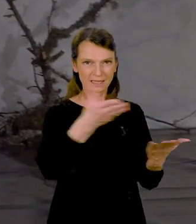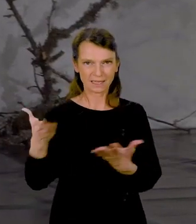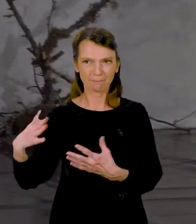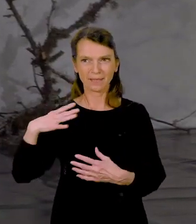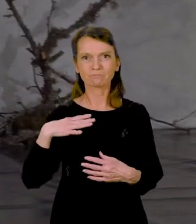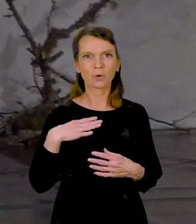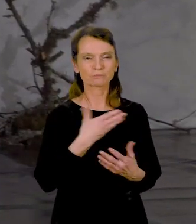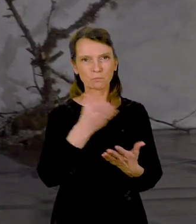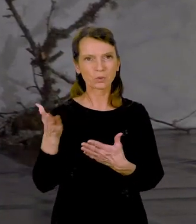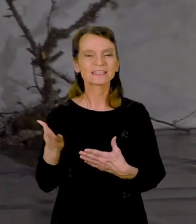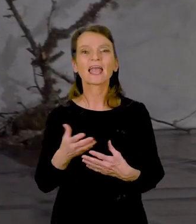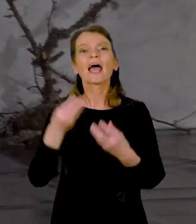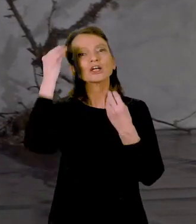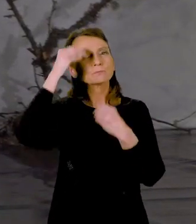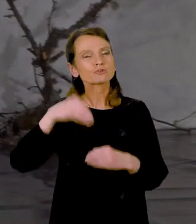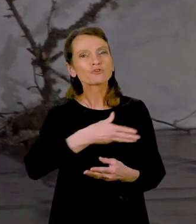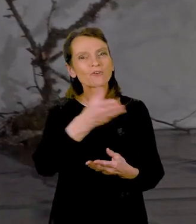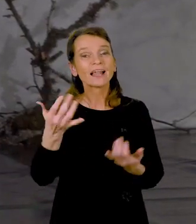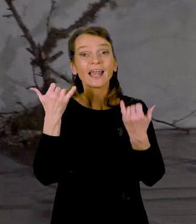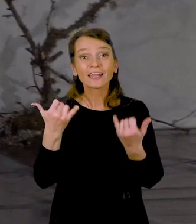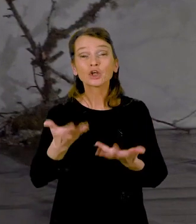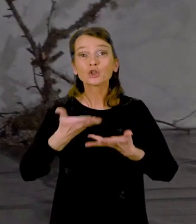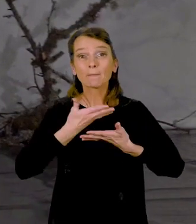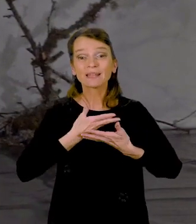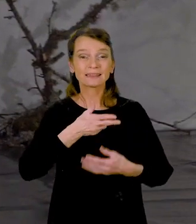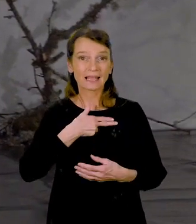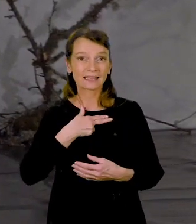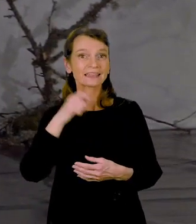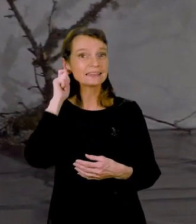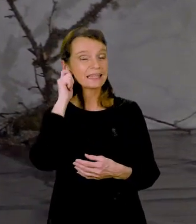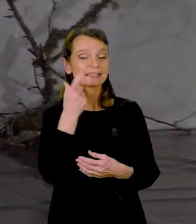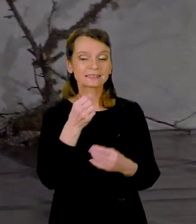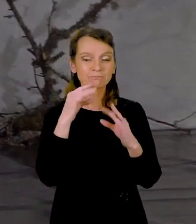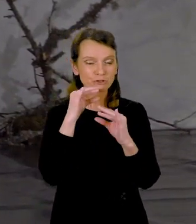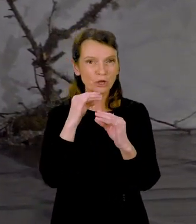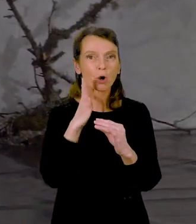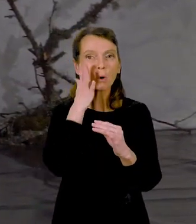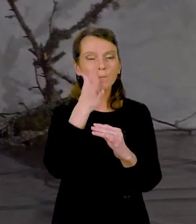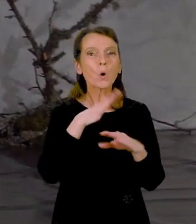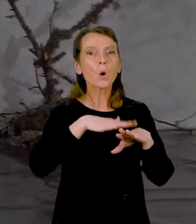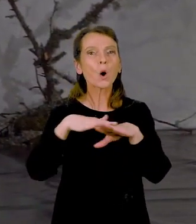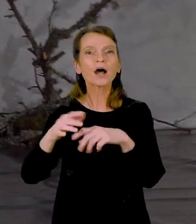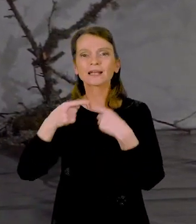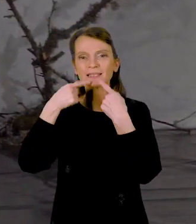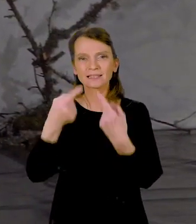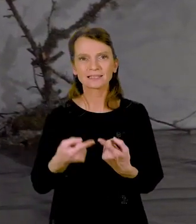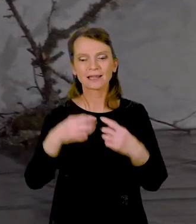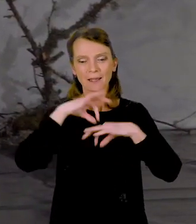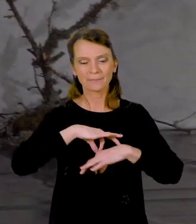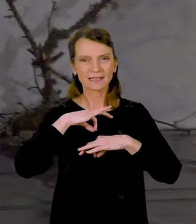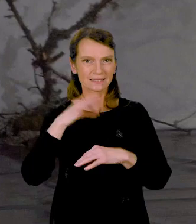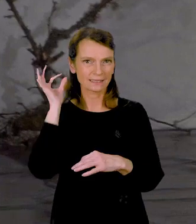spoštovani, letošnjega dobitnika nagrade Deklica s piščalko bo razglasila predsednica žirije,